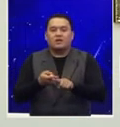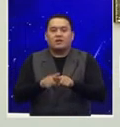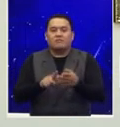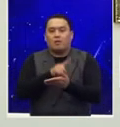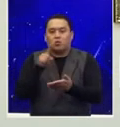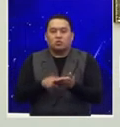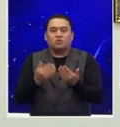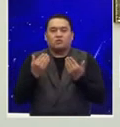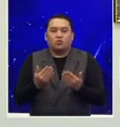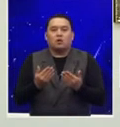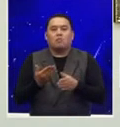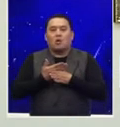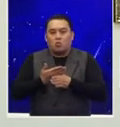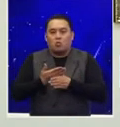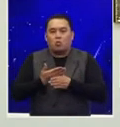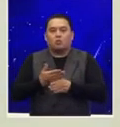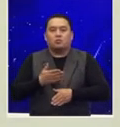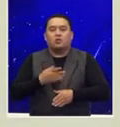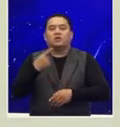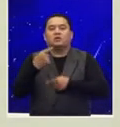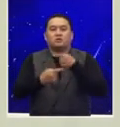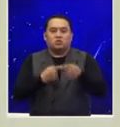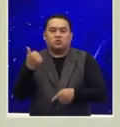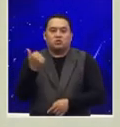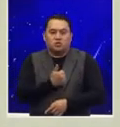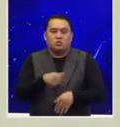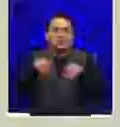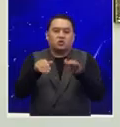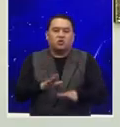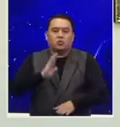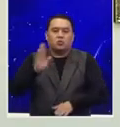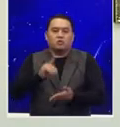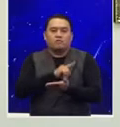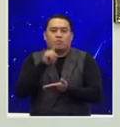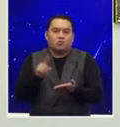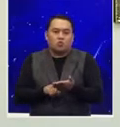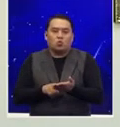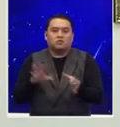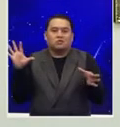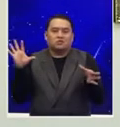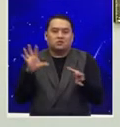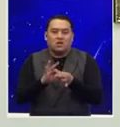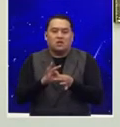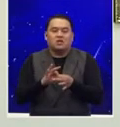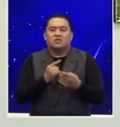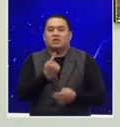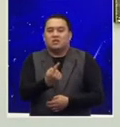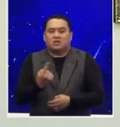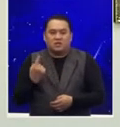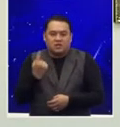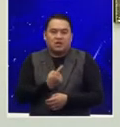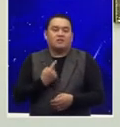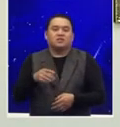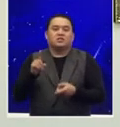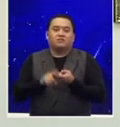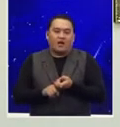нам сегодня помогает. Я думаю, в ближайшую неделю время этот вопрос мы решим. Вопрос подключения – это единовременные работы, связанные